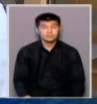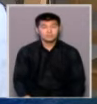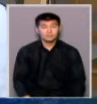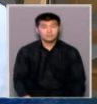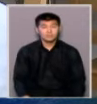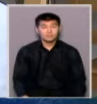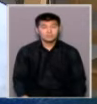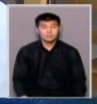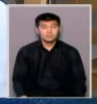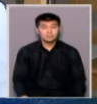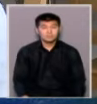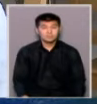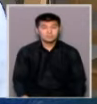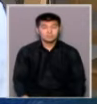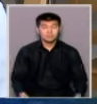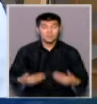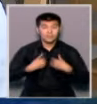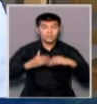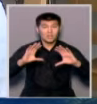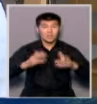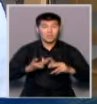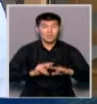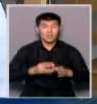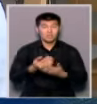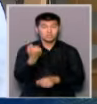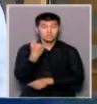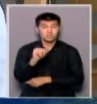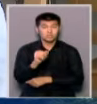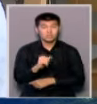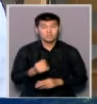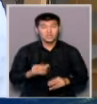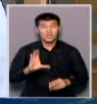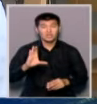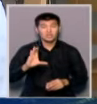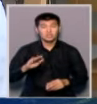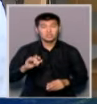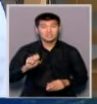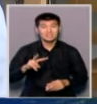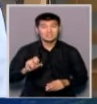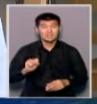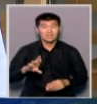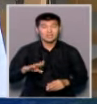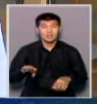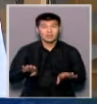Мен әлем чемпионы Жансая Абдумалитті